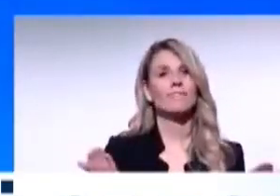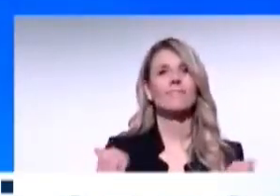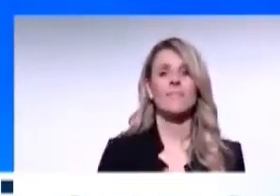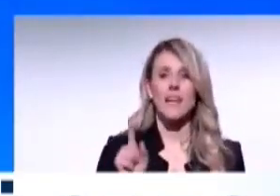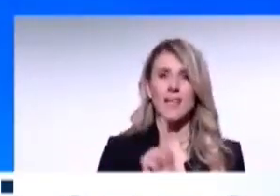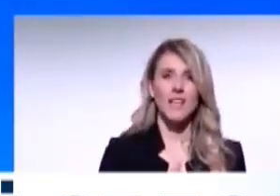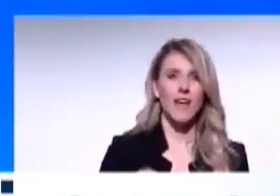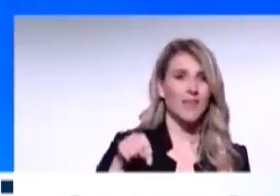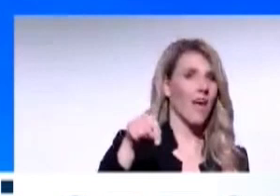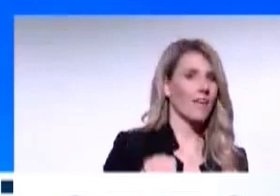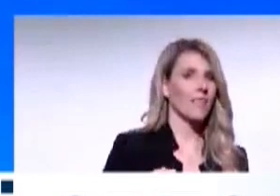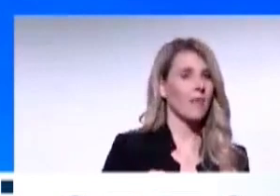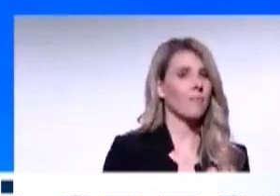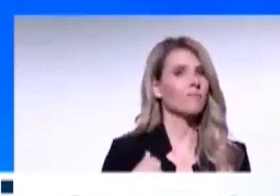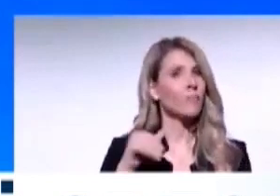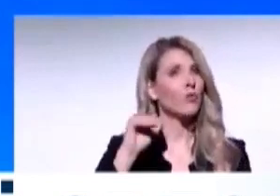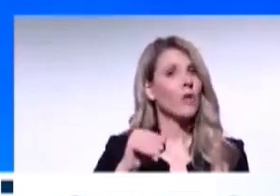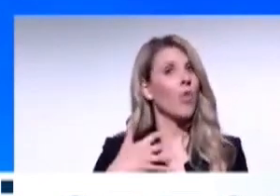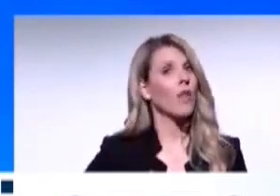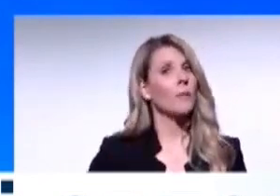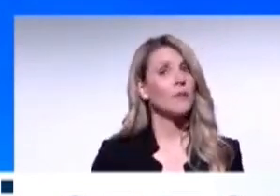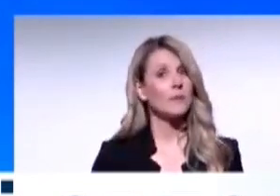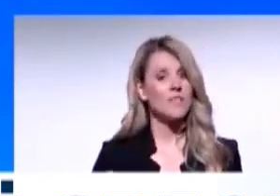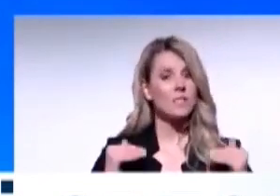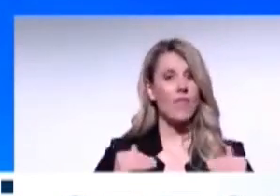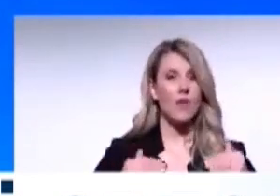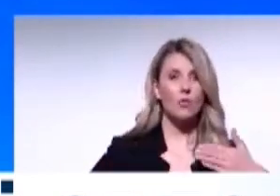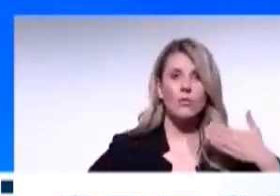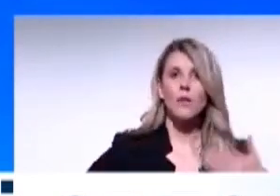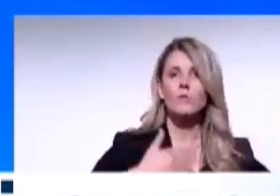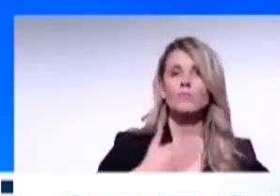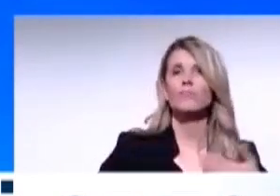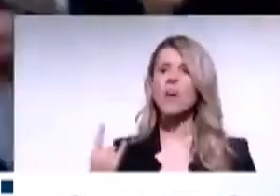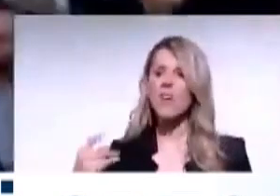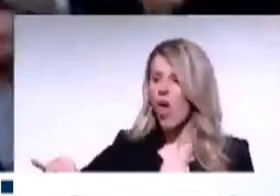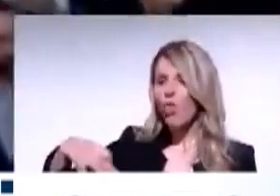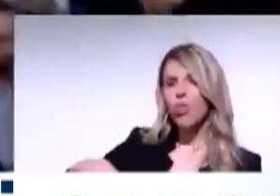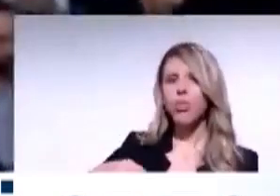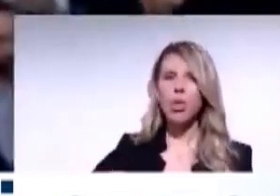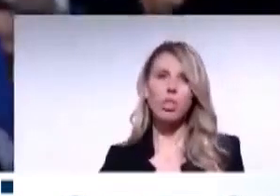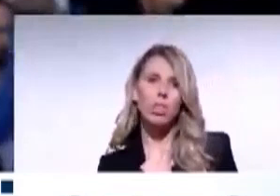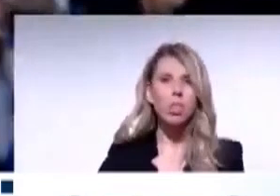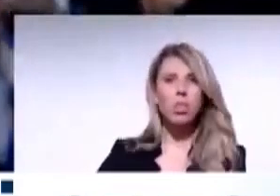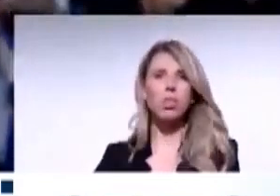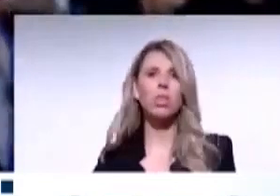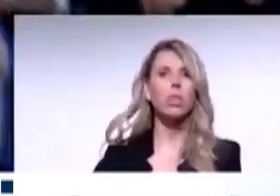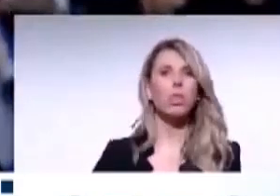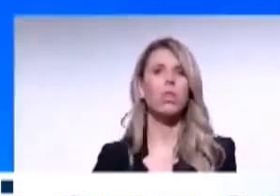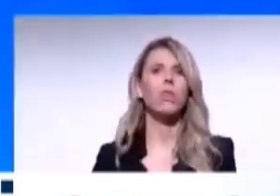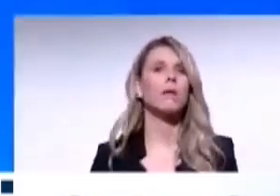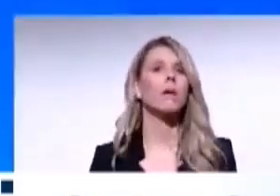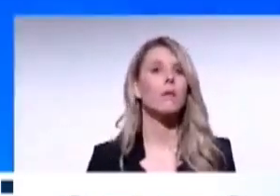Shkurt, duam një qeveri të demokracisë së re dhe kryeministër Mitsotakis apo një qeveri të Syrizës dhe Cipras